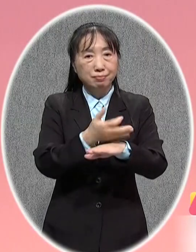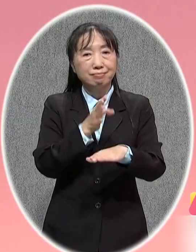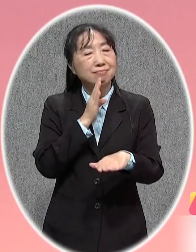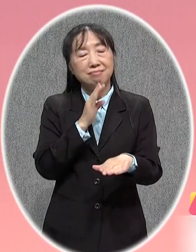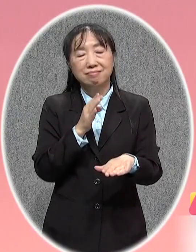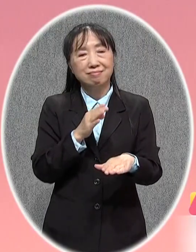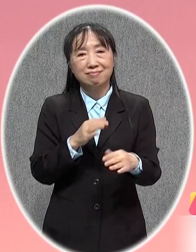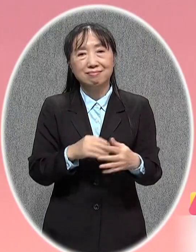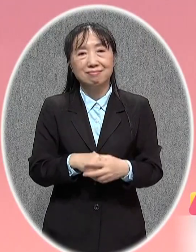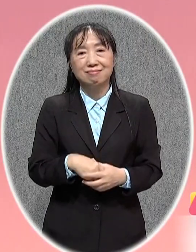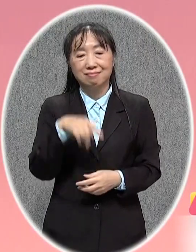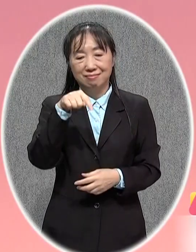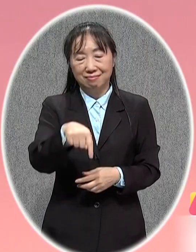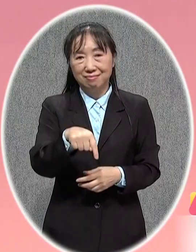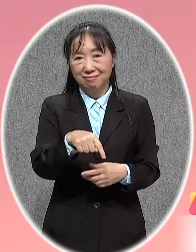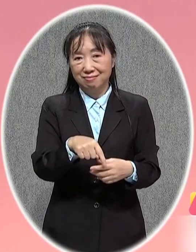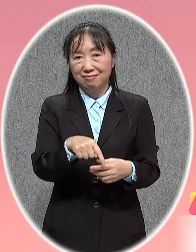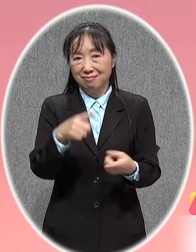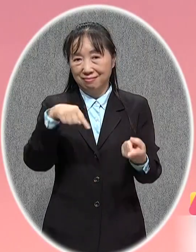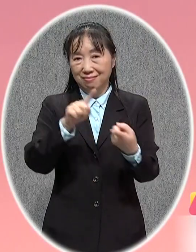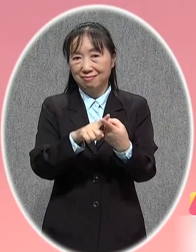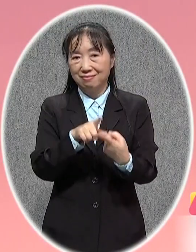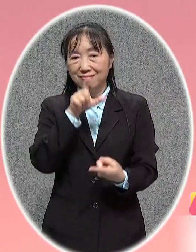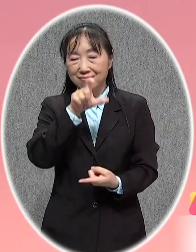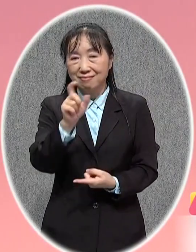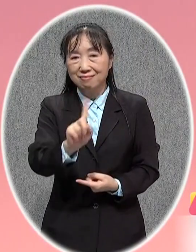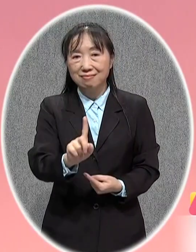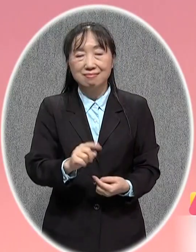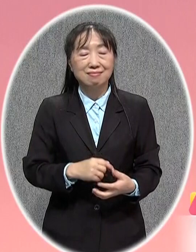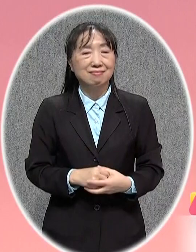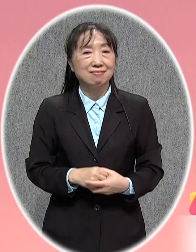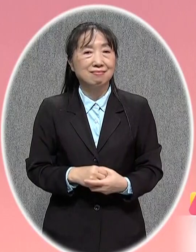其实最适切的简称应该是